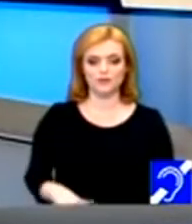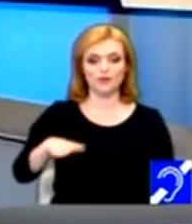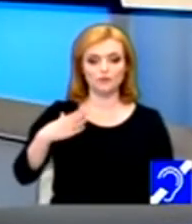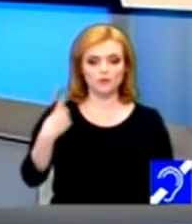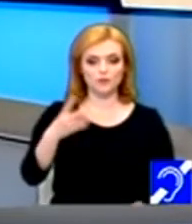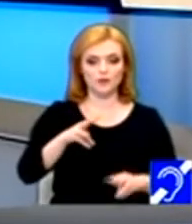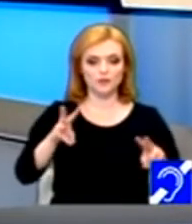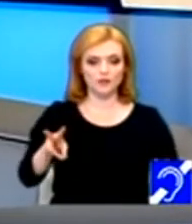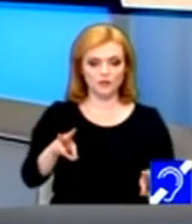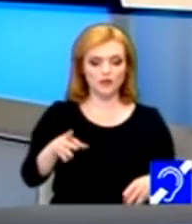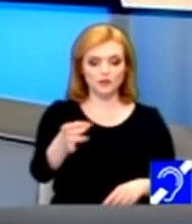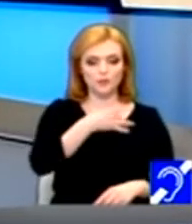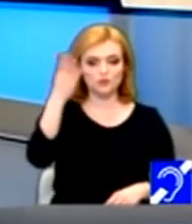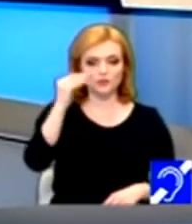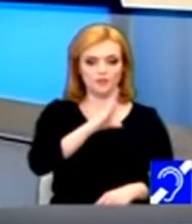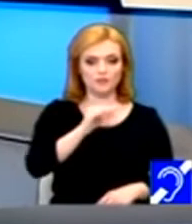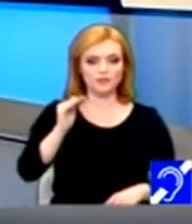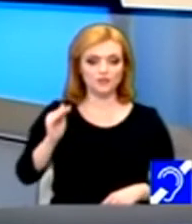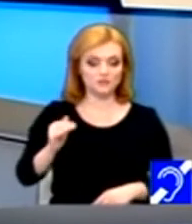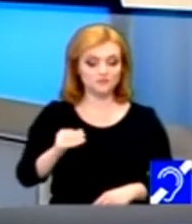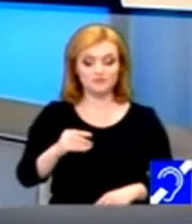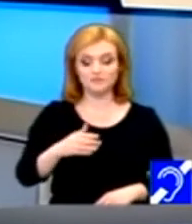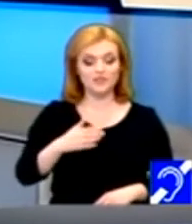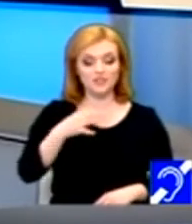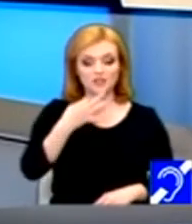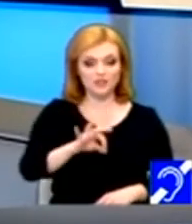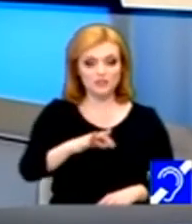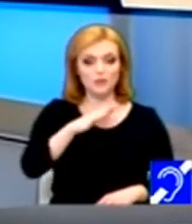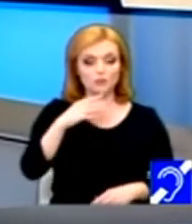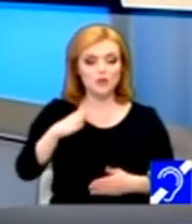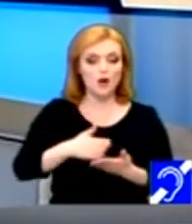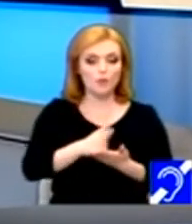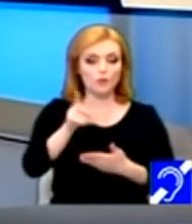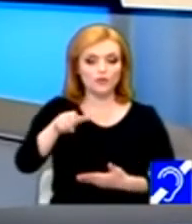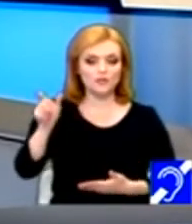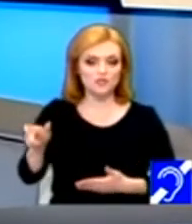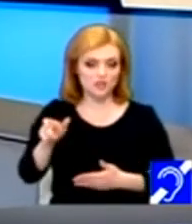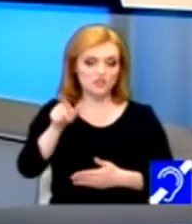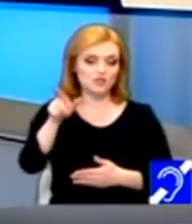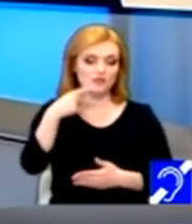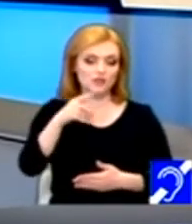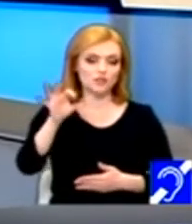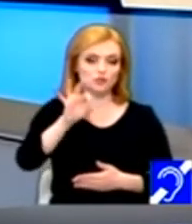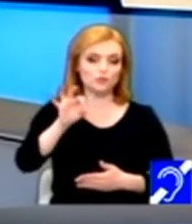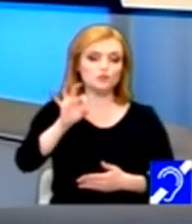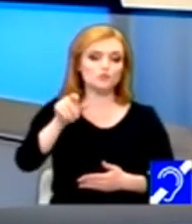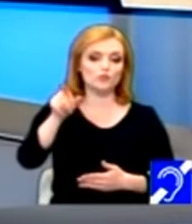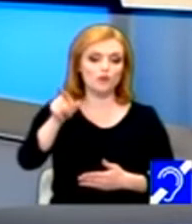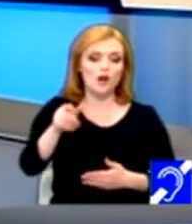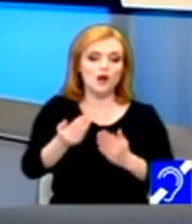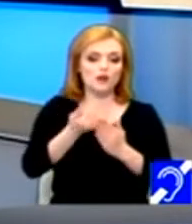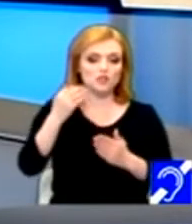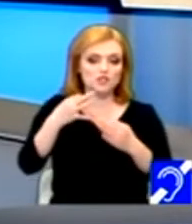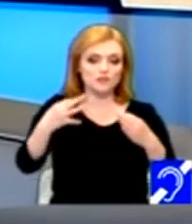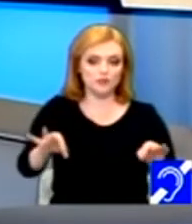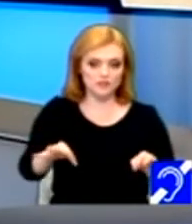Fostul premier al Republicii Moldova, Vlad Filat, este deranjat de faptul că mai mulți politicieni comentează eliberarea sa din închisoare înainte de termen.